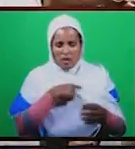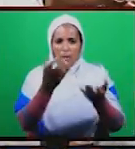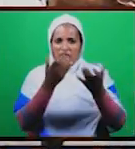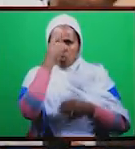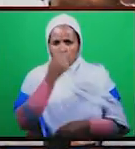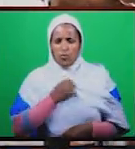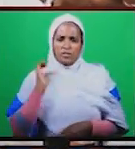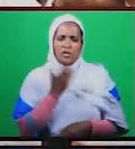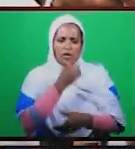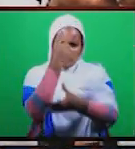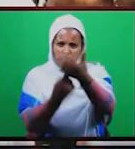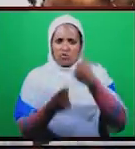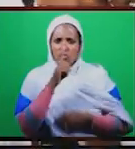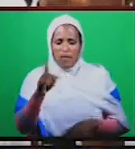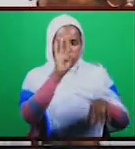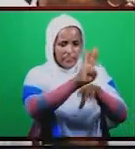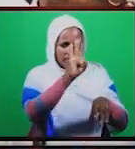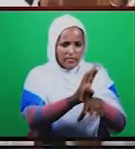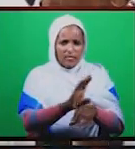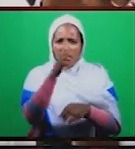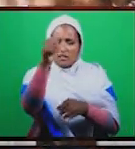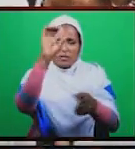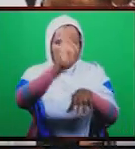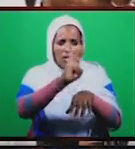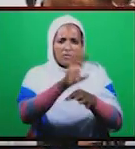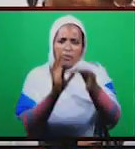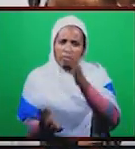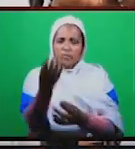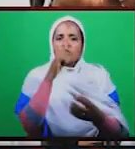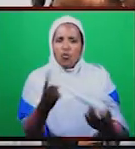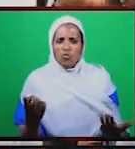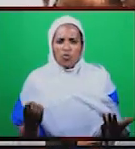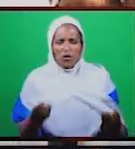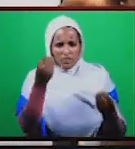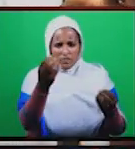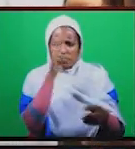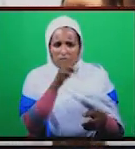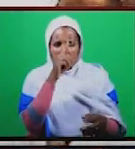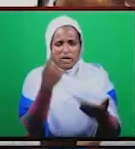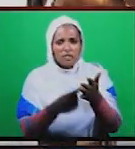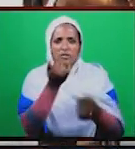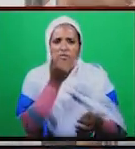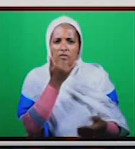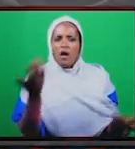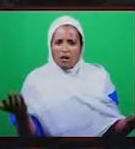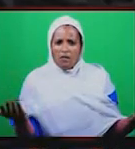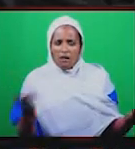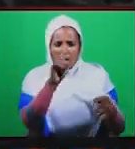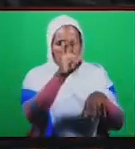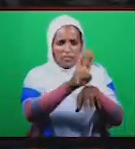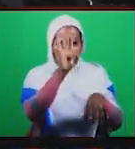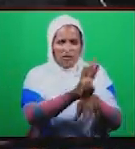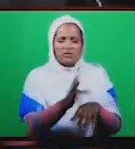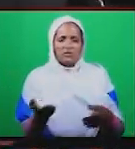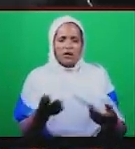ምን ፈልገው እምነታችንን ብቻ ነው ቤተክርስቲያናት 10 ቤተክርስቲያን እኮ የተቃጠለው ተቃለዳላችሁ በዚህ አንድ